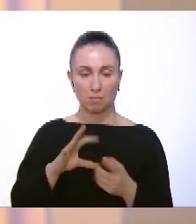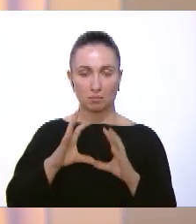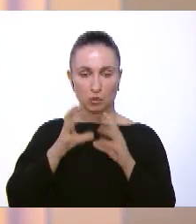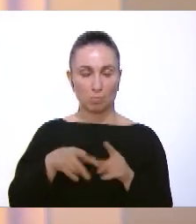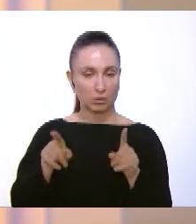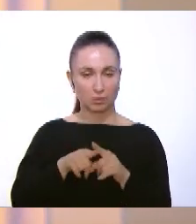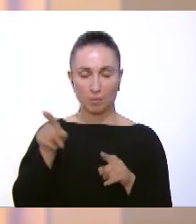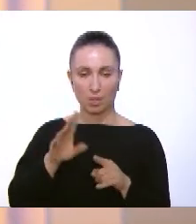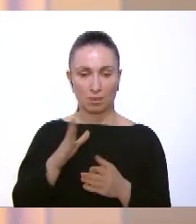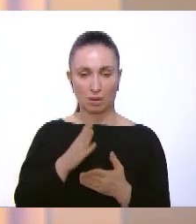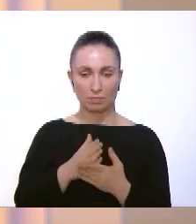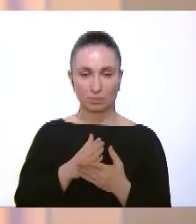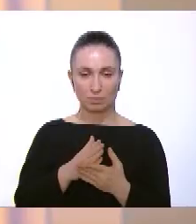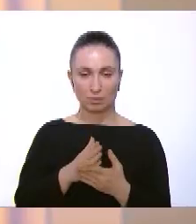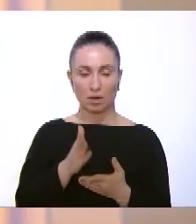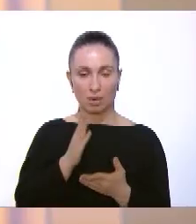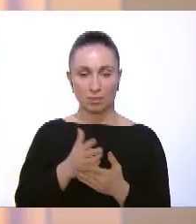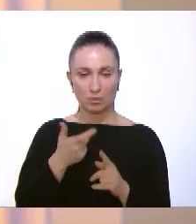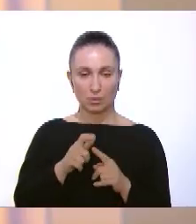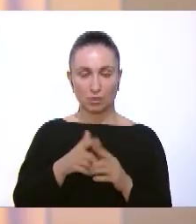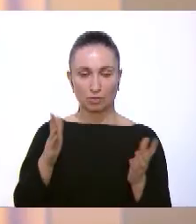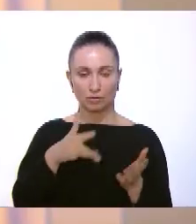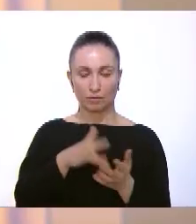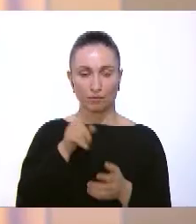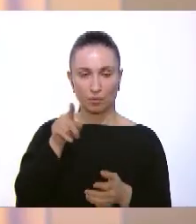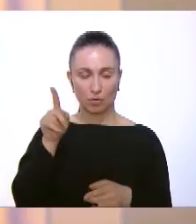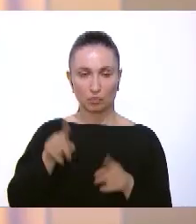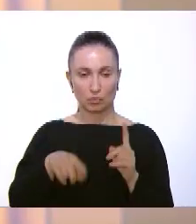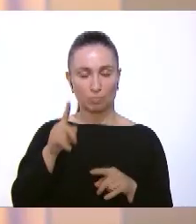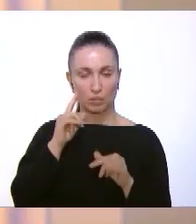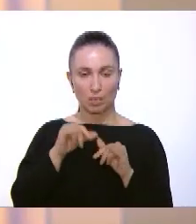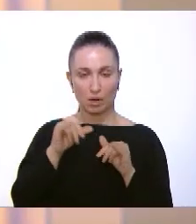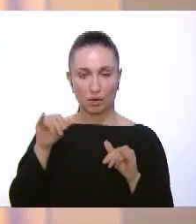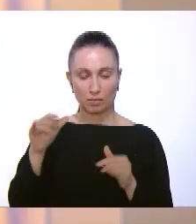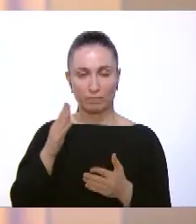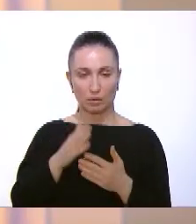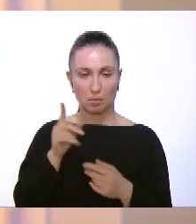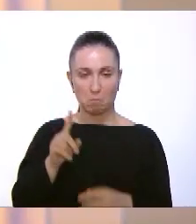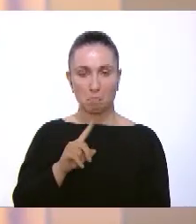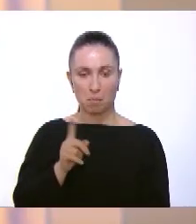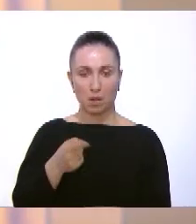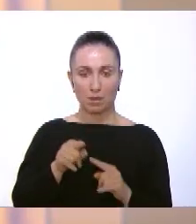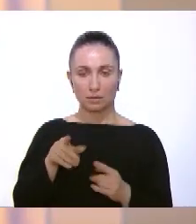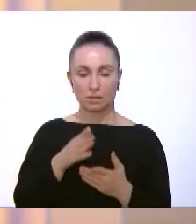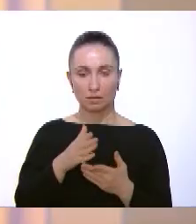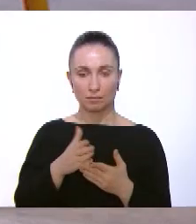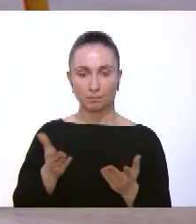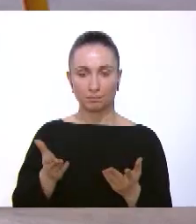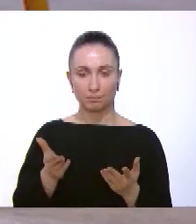ასე არ არის. არის ძალიან დიდი ქვეყნები, ზოგიერთი განვითარებულიც არის, მაგრამ ეს არის